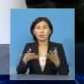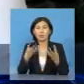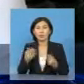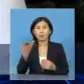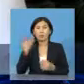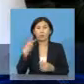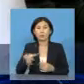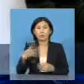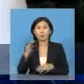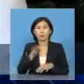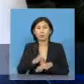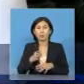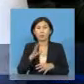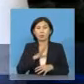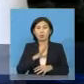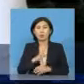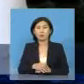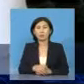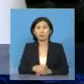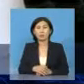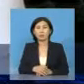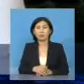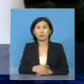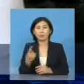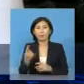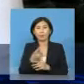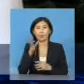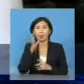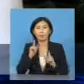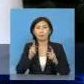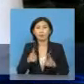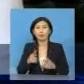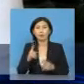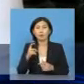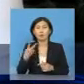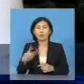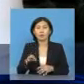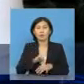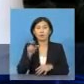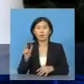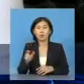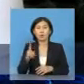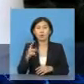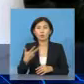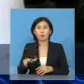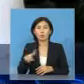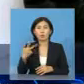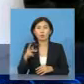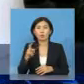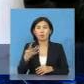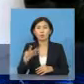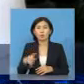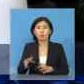мы круглые сутки работаем, усиливаем. И в первое время поступало до 120 больных,